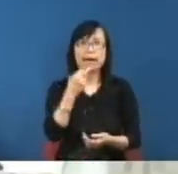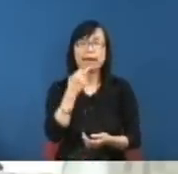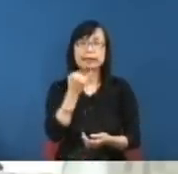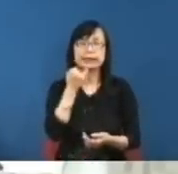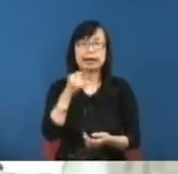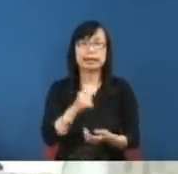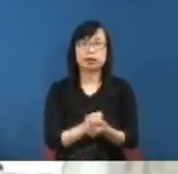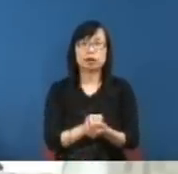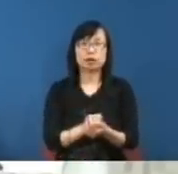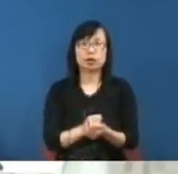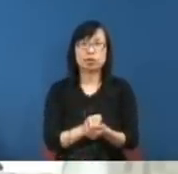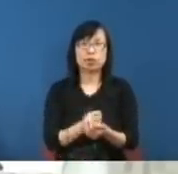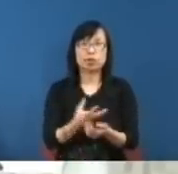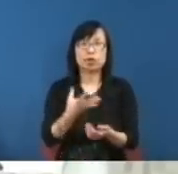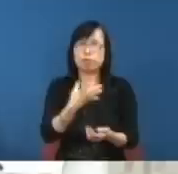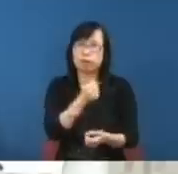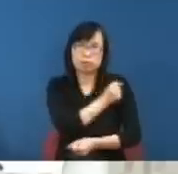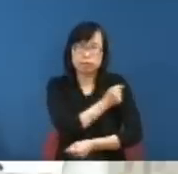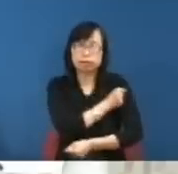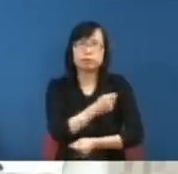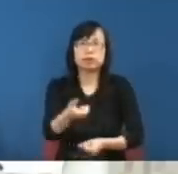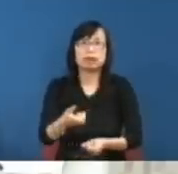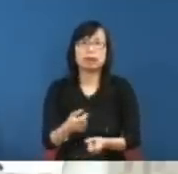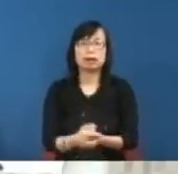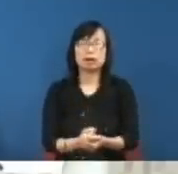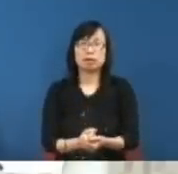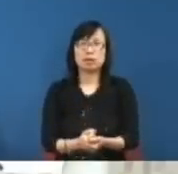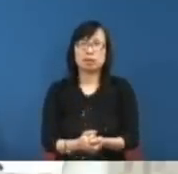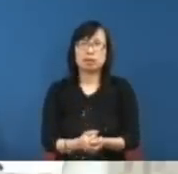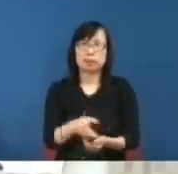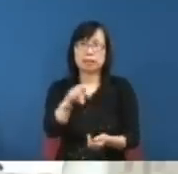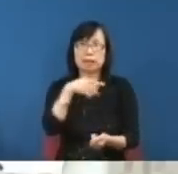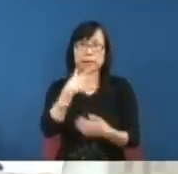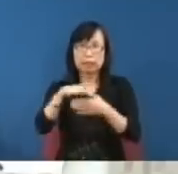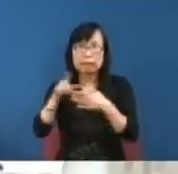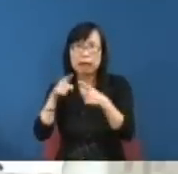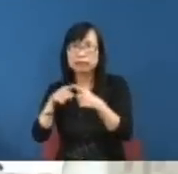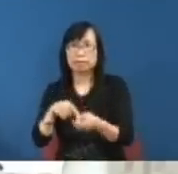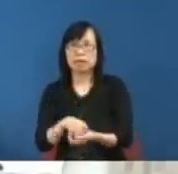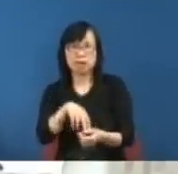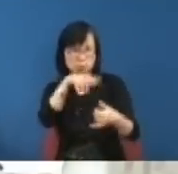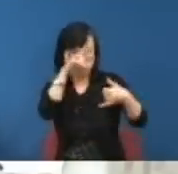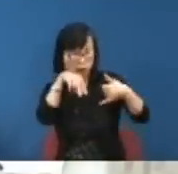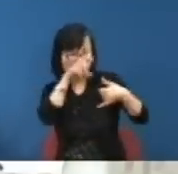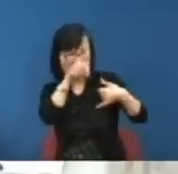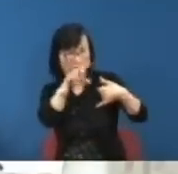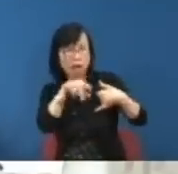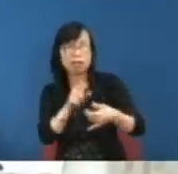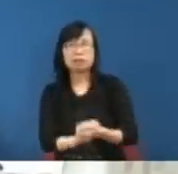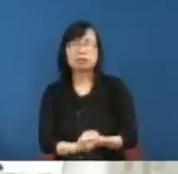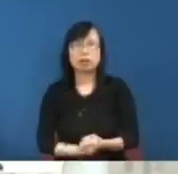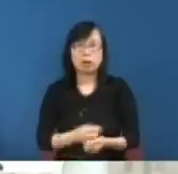顛沛流離，俾人哋呢一個指手畫腳、平頭品足或者輸打贏